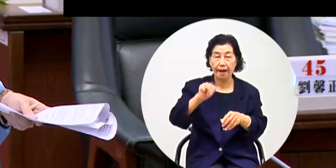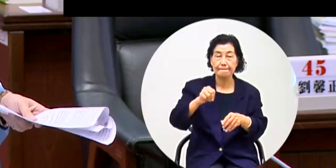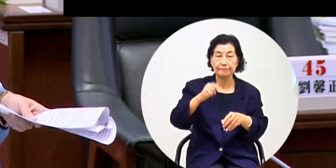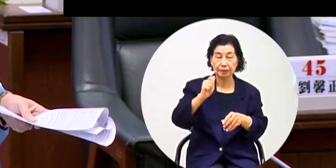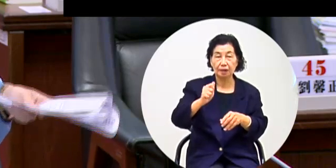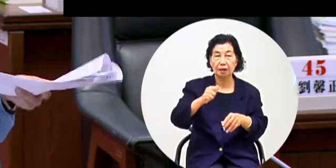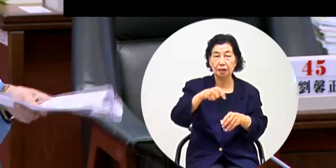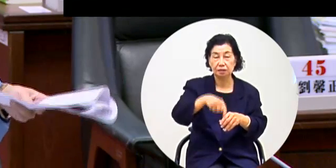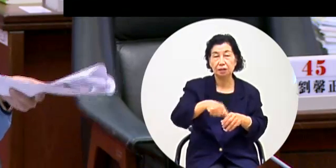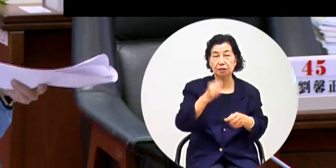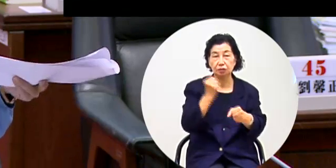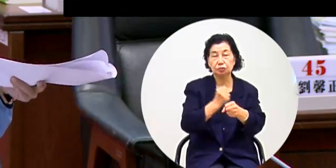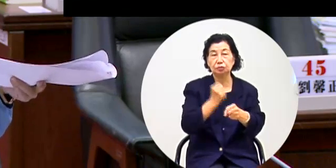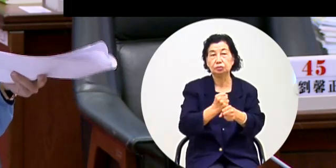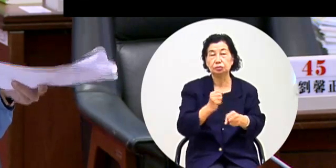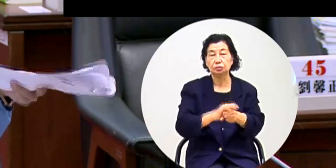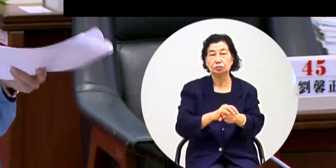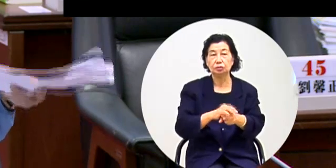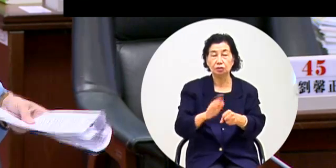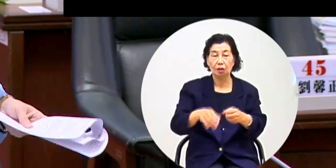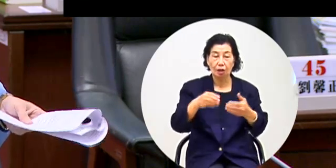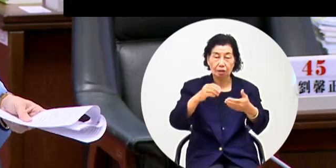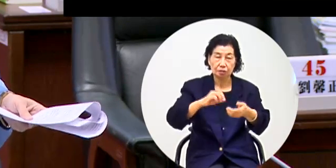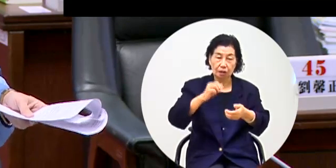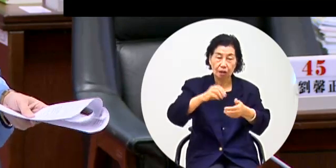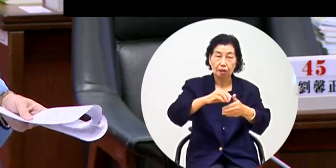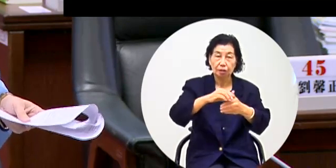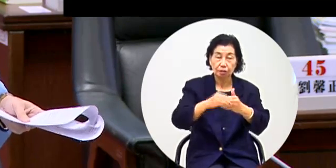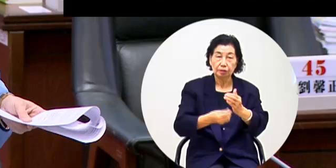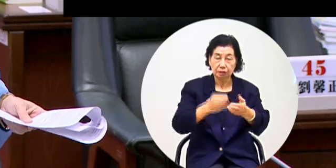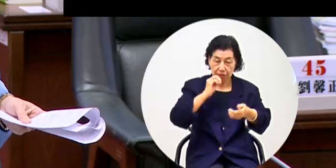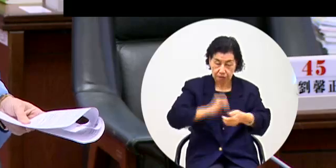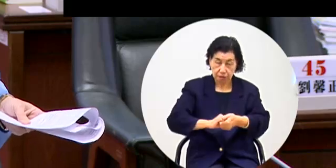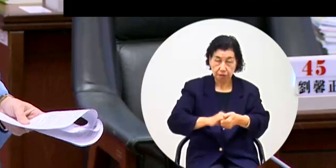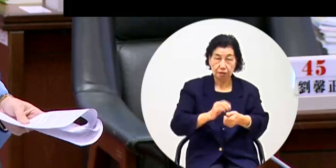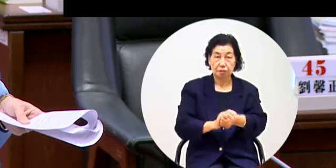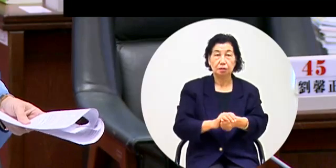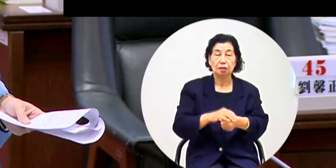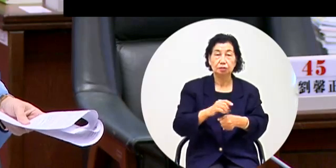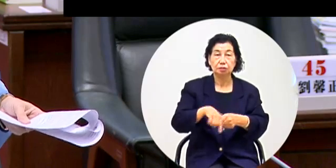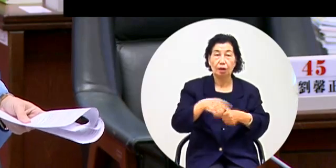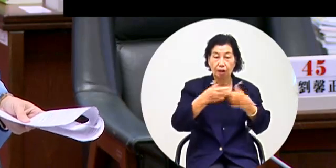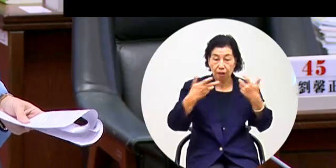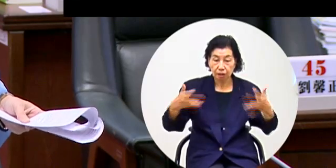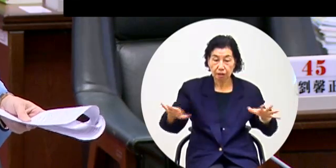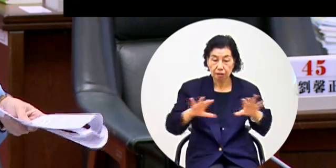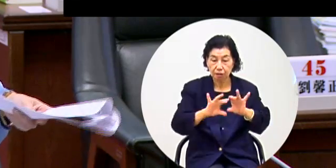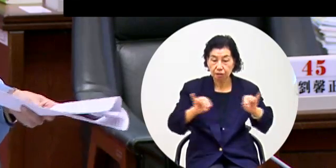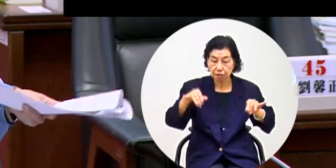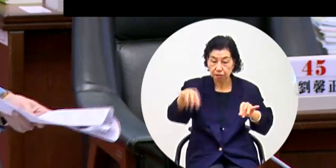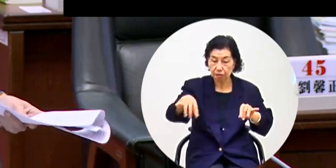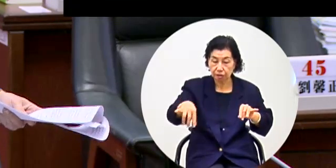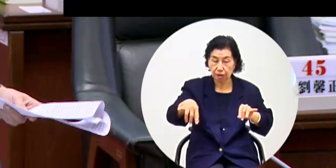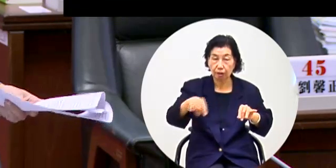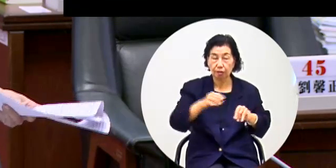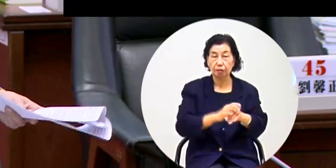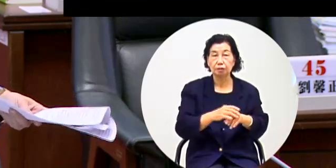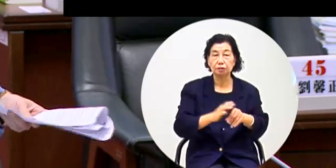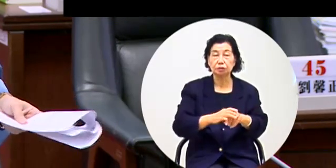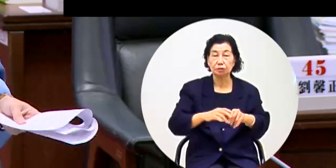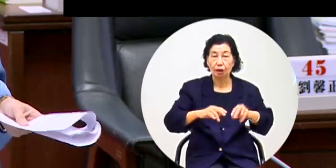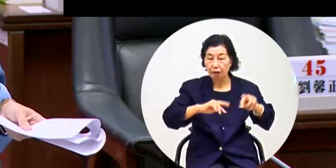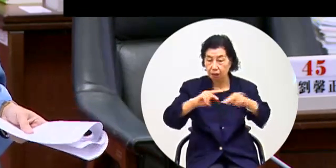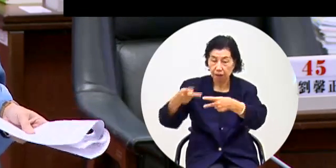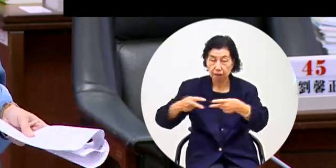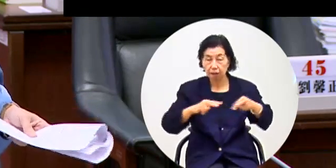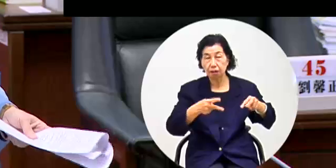为农业大镇的时候，大部分的这个地方都变成农地，我二级产业我不能够随便乱放耶，我不会都随便，